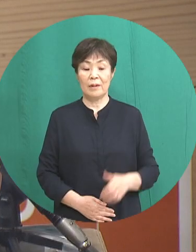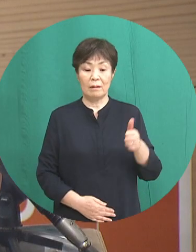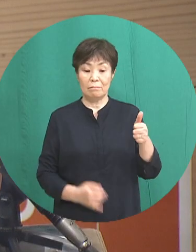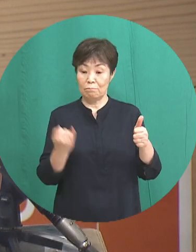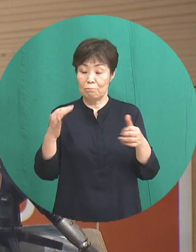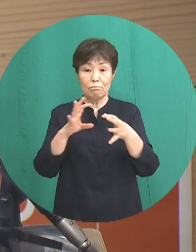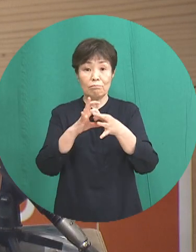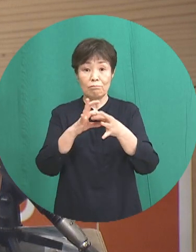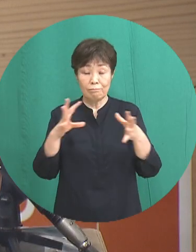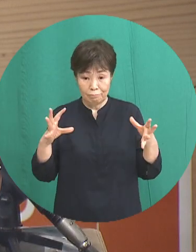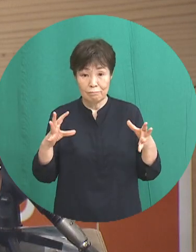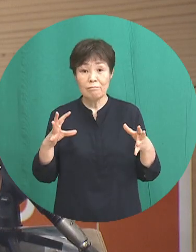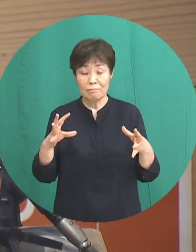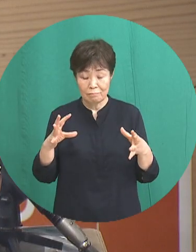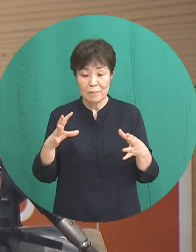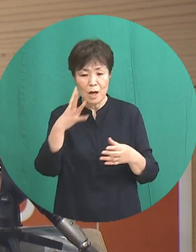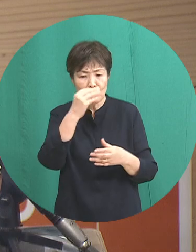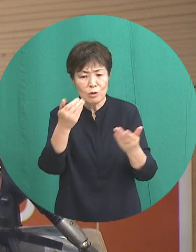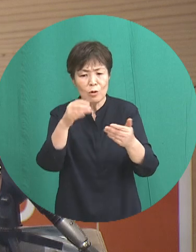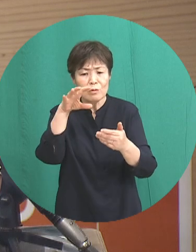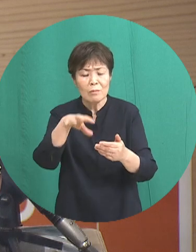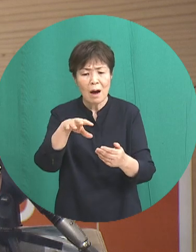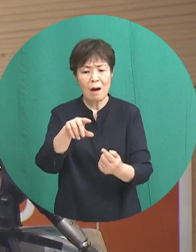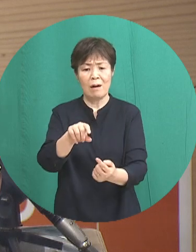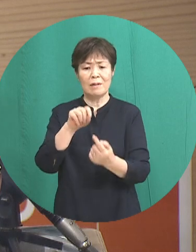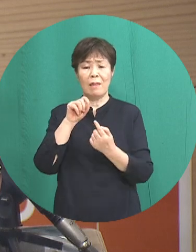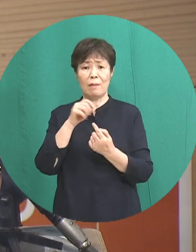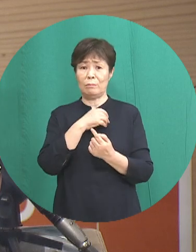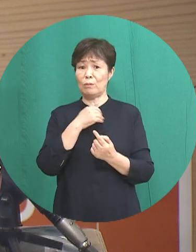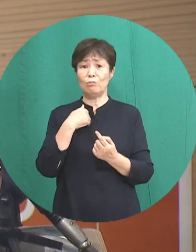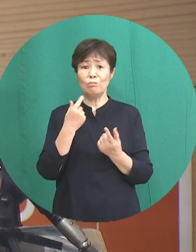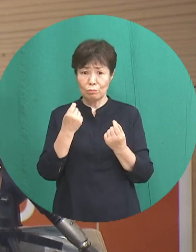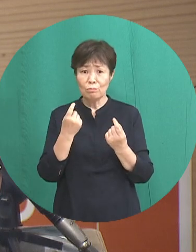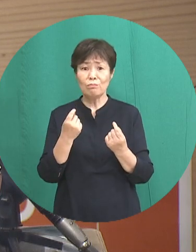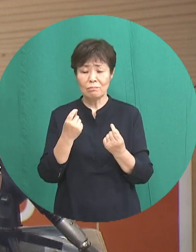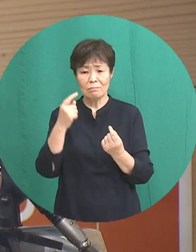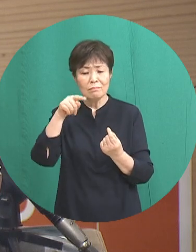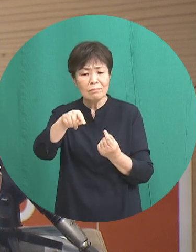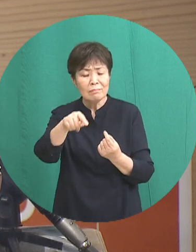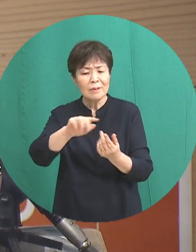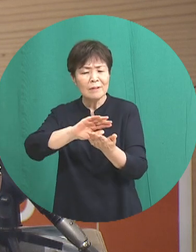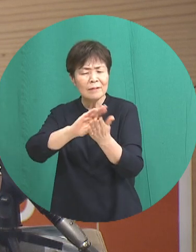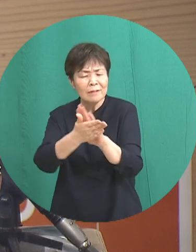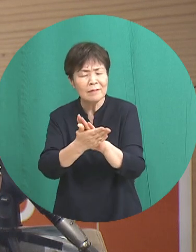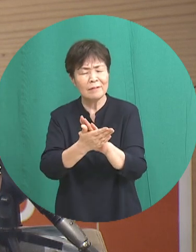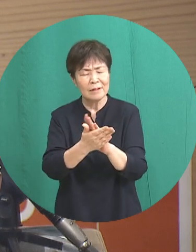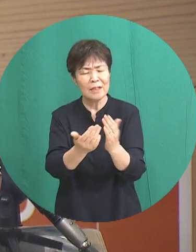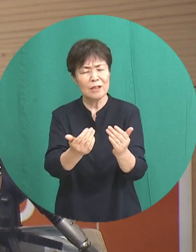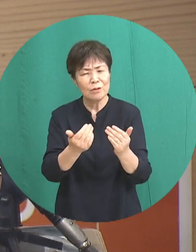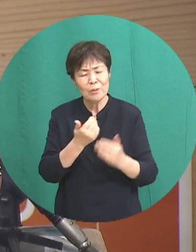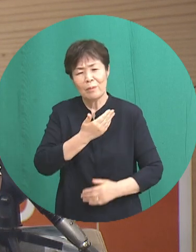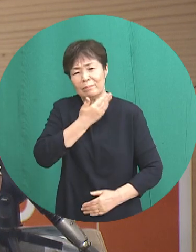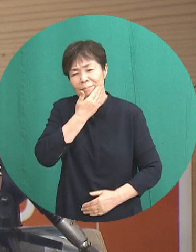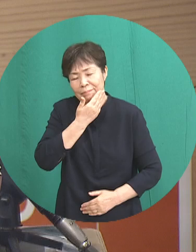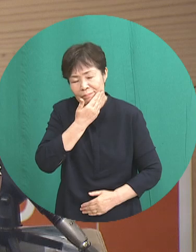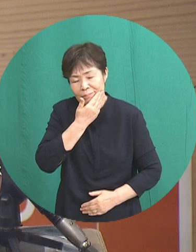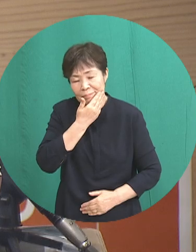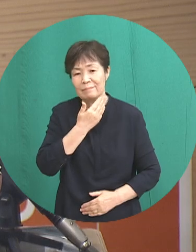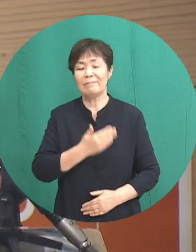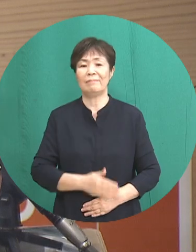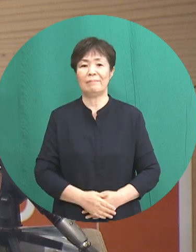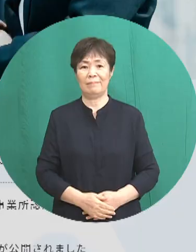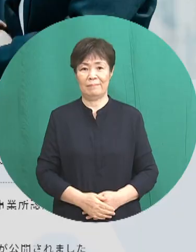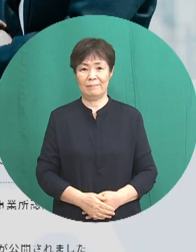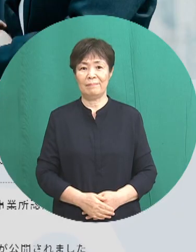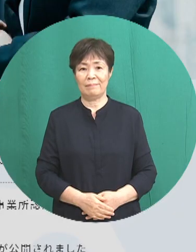男女問わず選択される魅力的な職場づくり、企業へと変革を図っていただくことが非常に重要になってきております